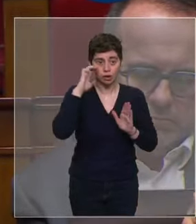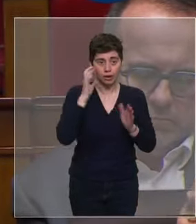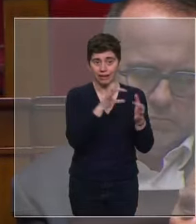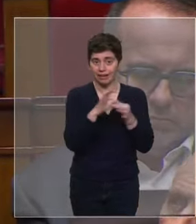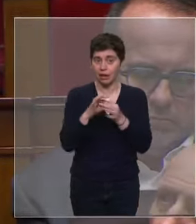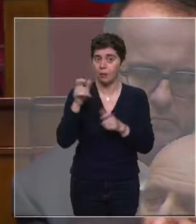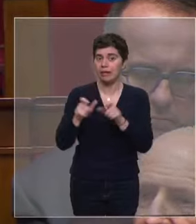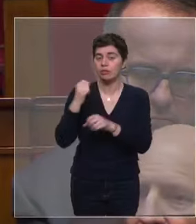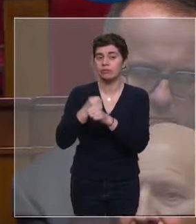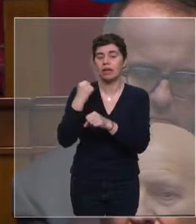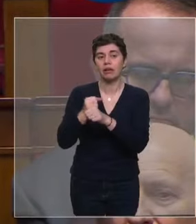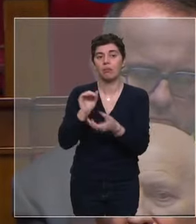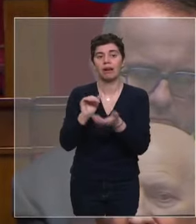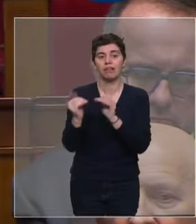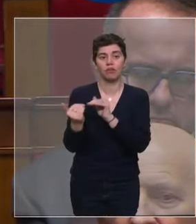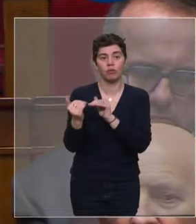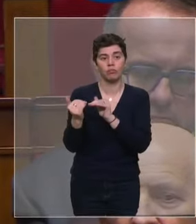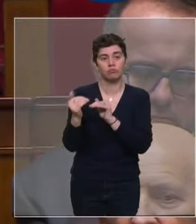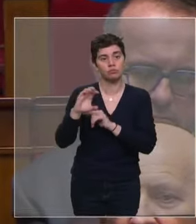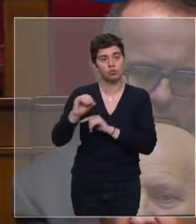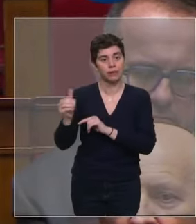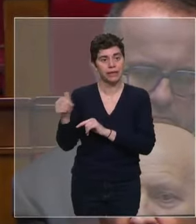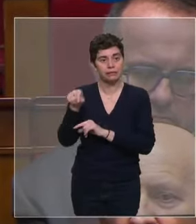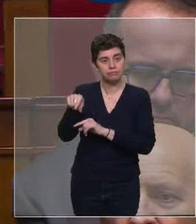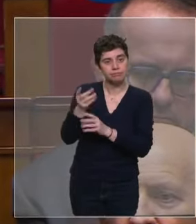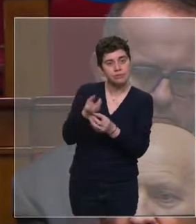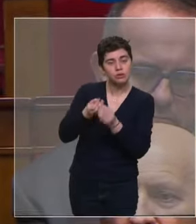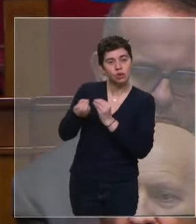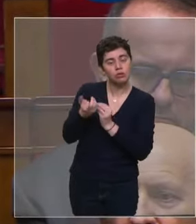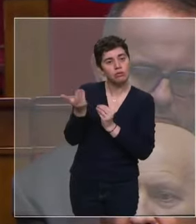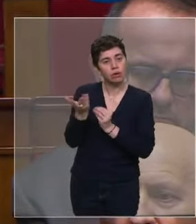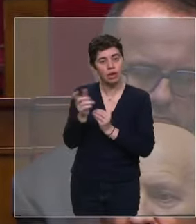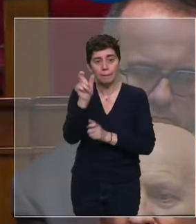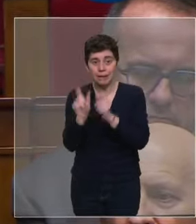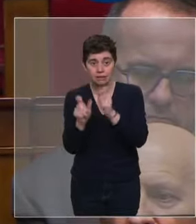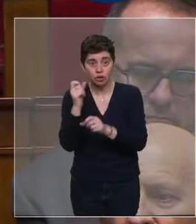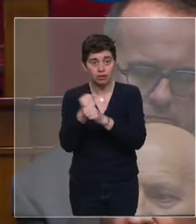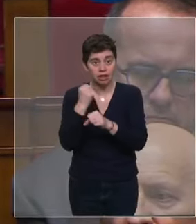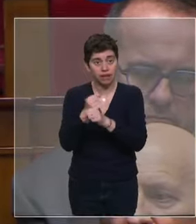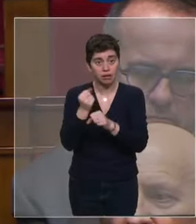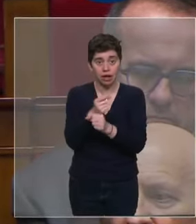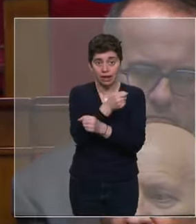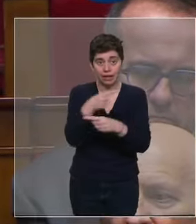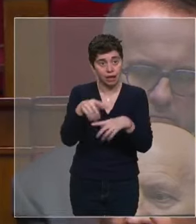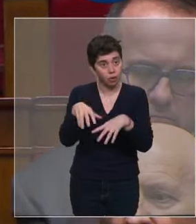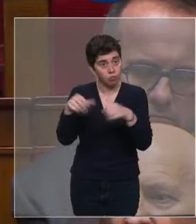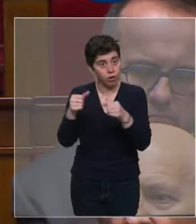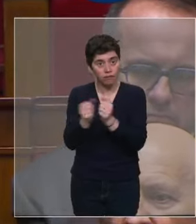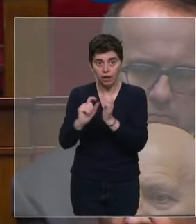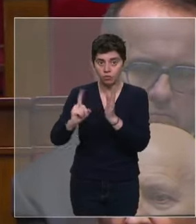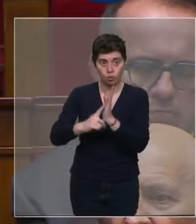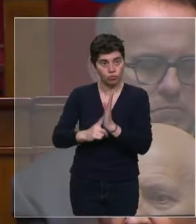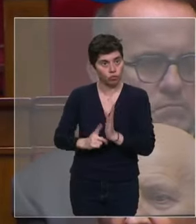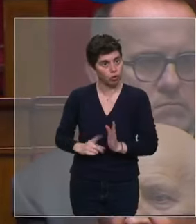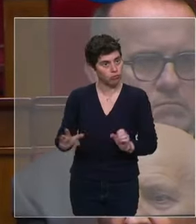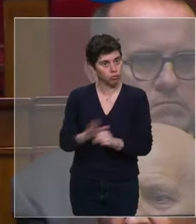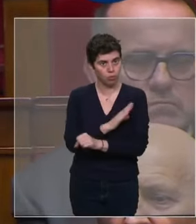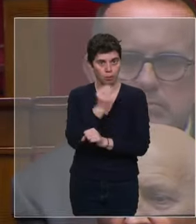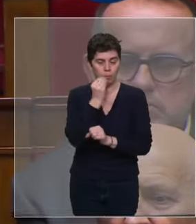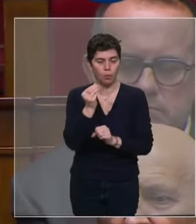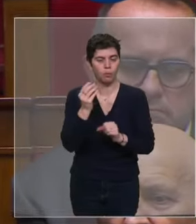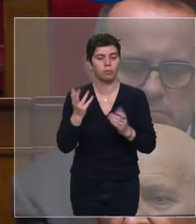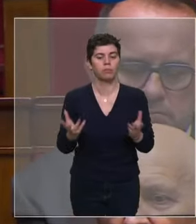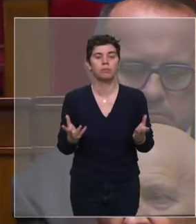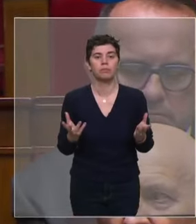aux travailleurs des plateformes qui permet aux travailleurs justement de devenir des employés avec tous les droits